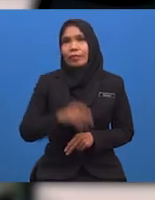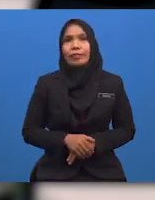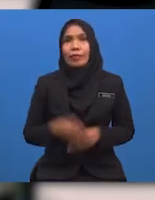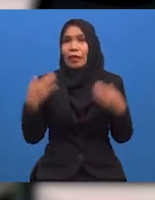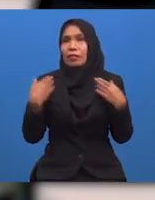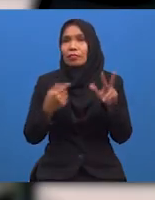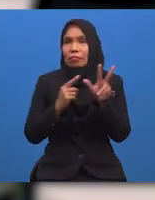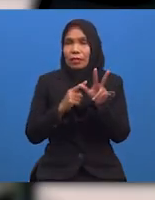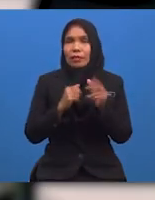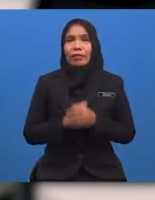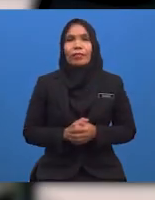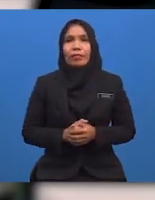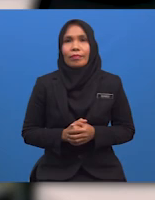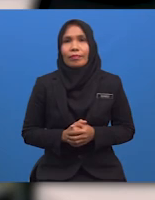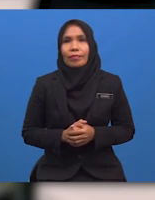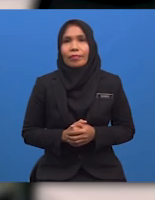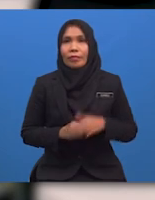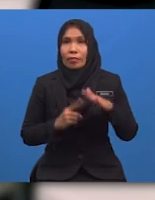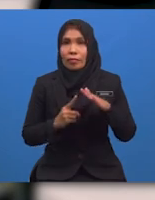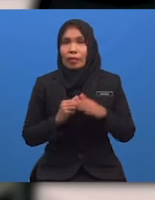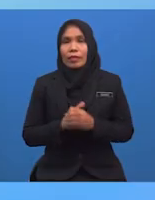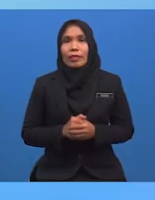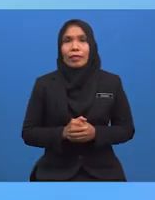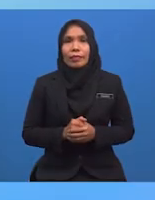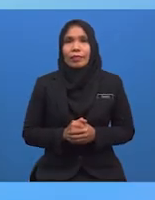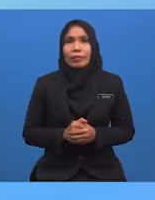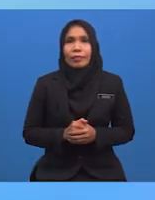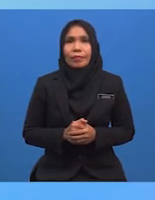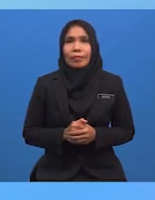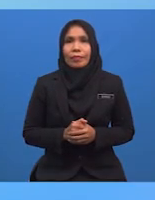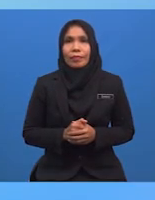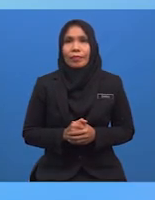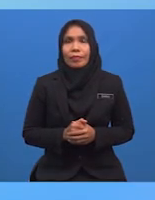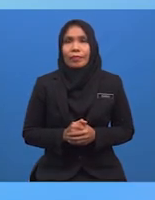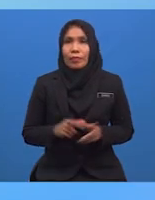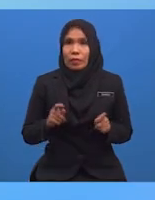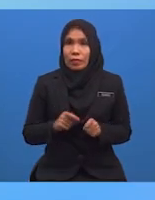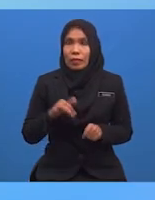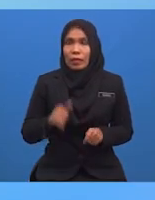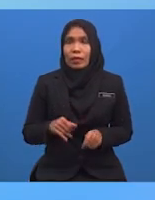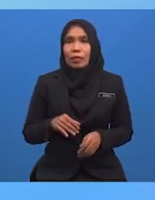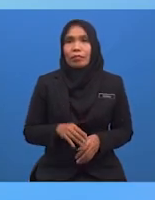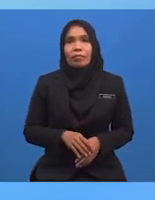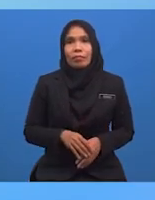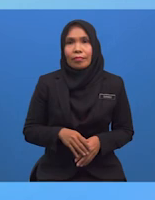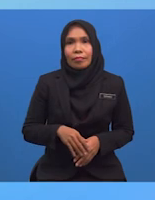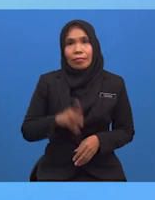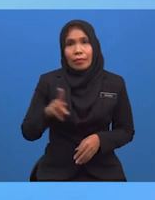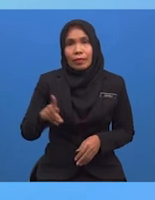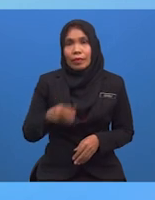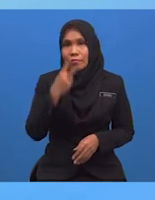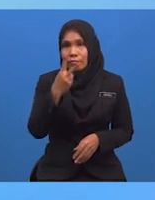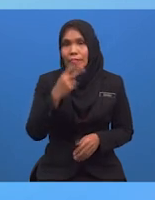dasar kerajaan yang utama untuk mengawal inflasi seperti yang pelajar-pelajar boleh lihat dalam slide,